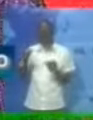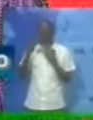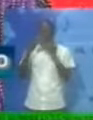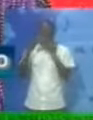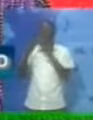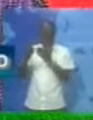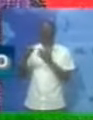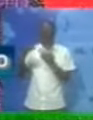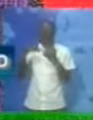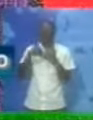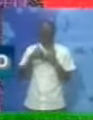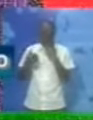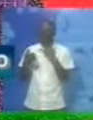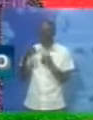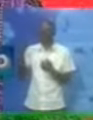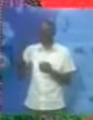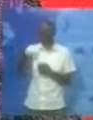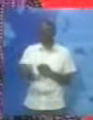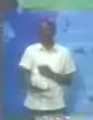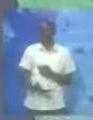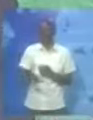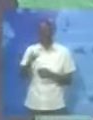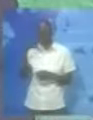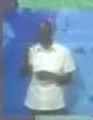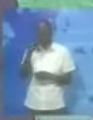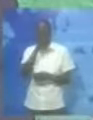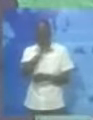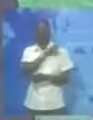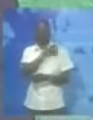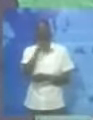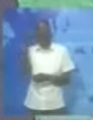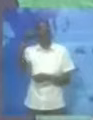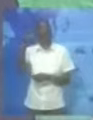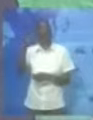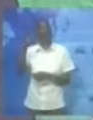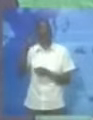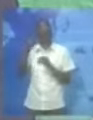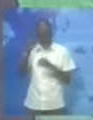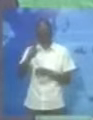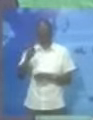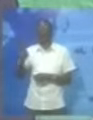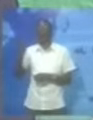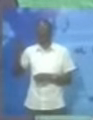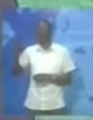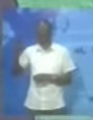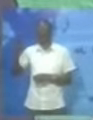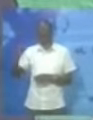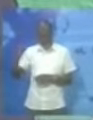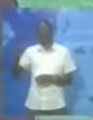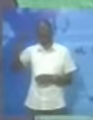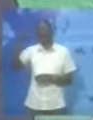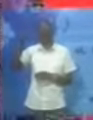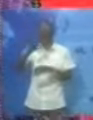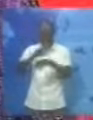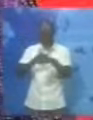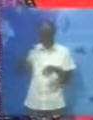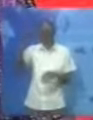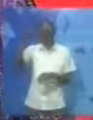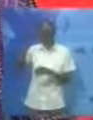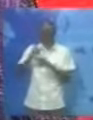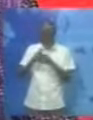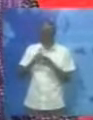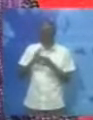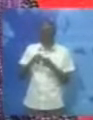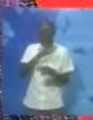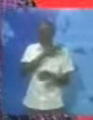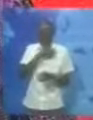d'avoir annoncé notre invité qui est Patrick Poivre d'Arvor, PPDA comme on l'appelle affectueusement je suppose.